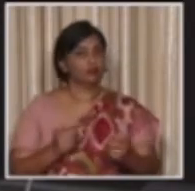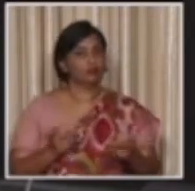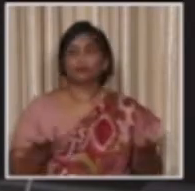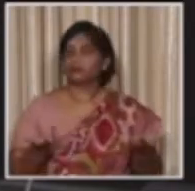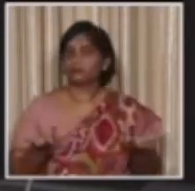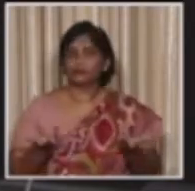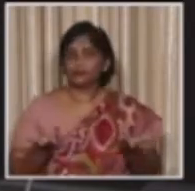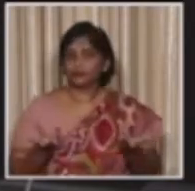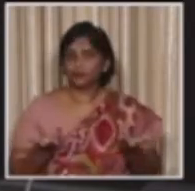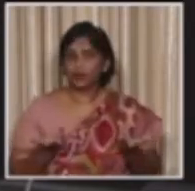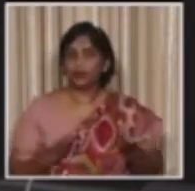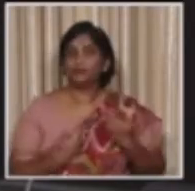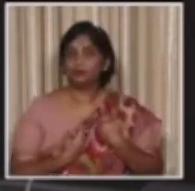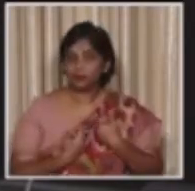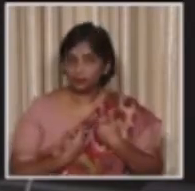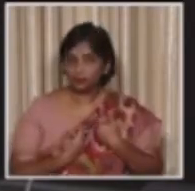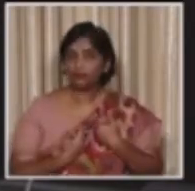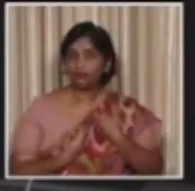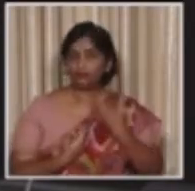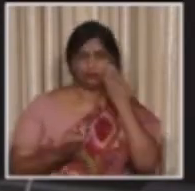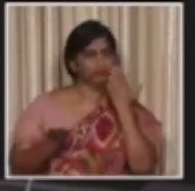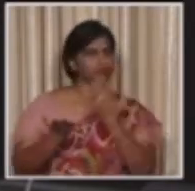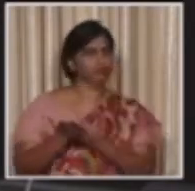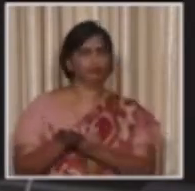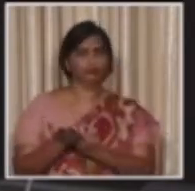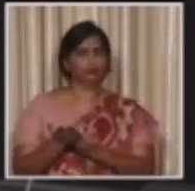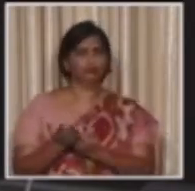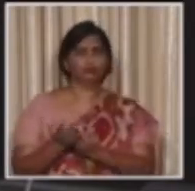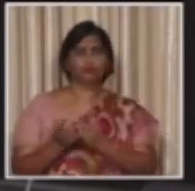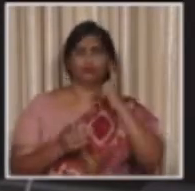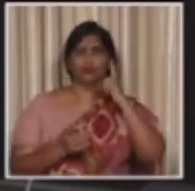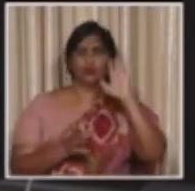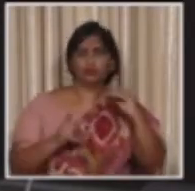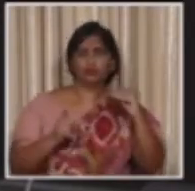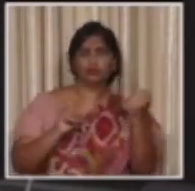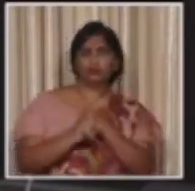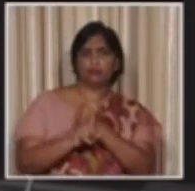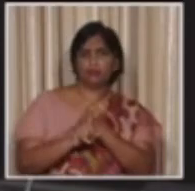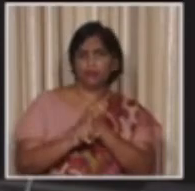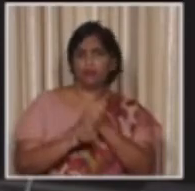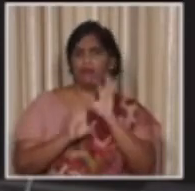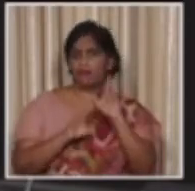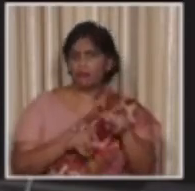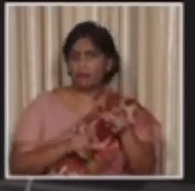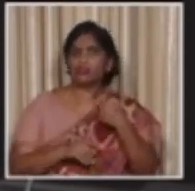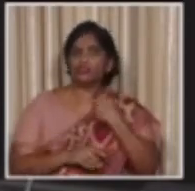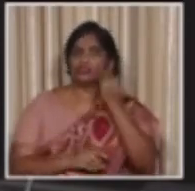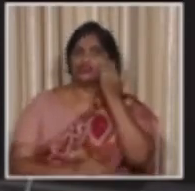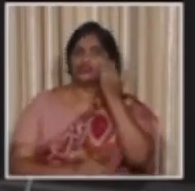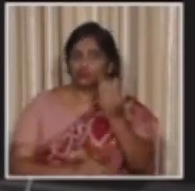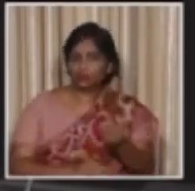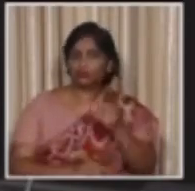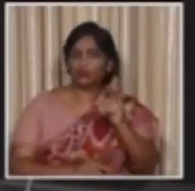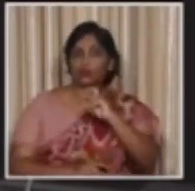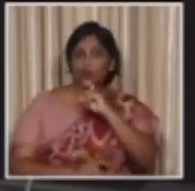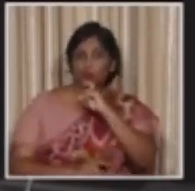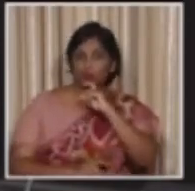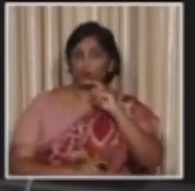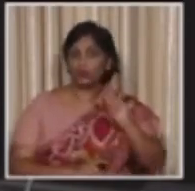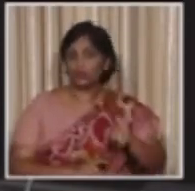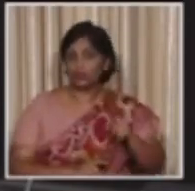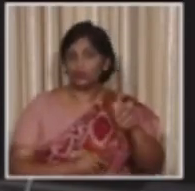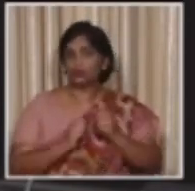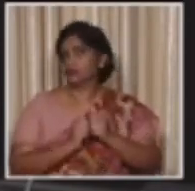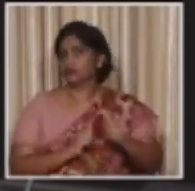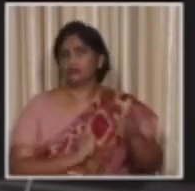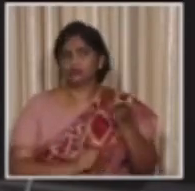එතකොට අපිට බැලූ බැල්මට අනවශ්‍ය මැදිහත් වීමක් සිද්ධ වෙන බව පේනවා ඒ අධිකරණ නිලධාරීවරයා කරන